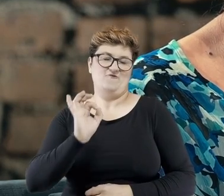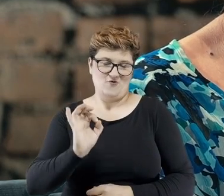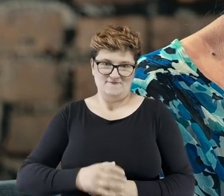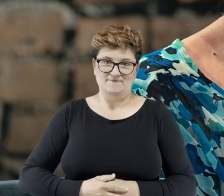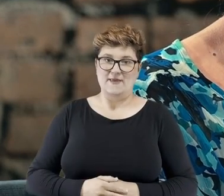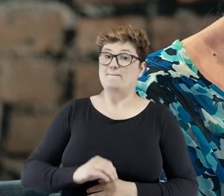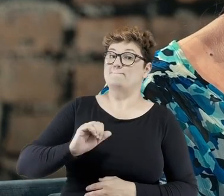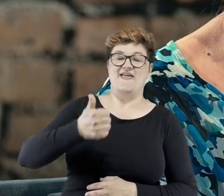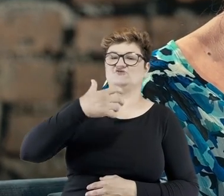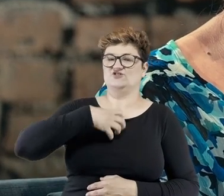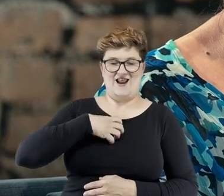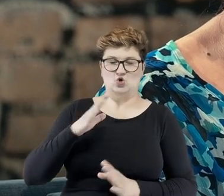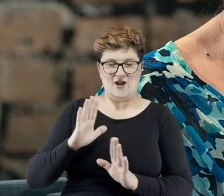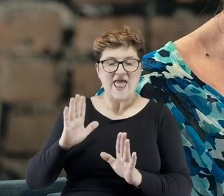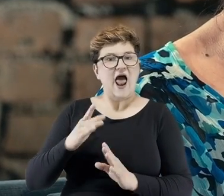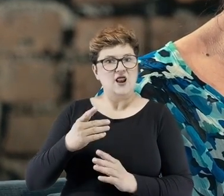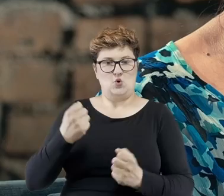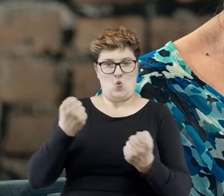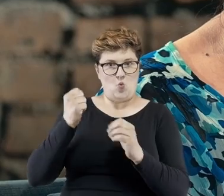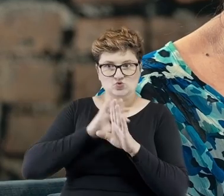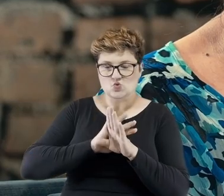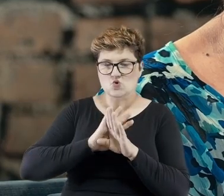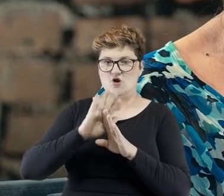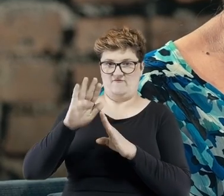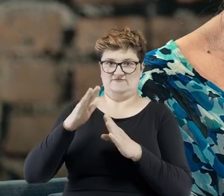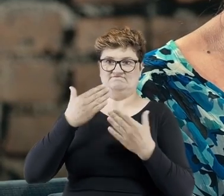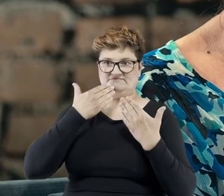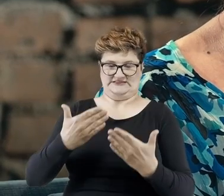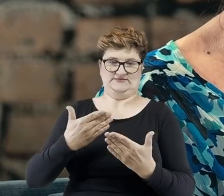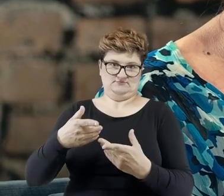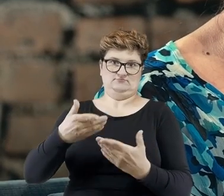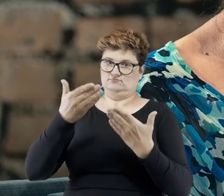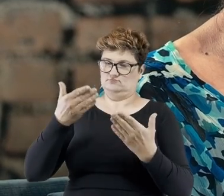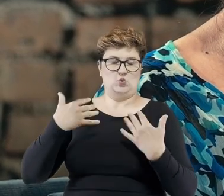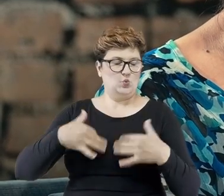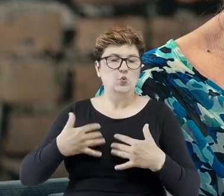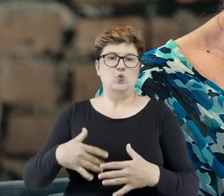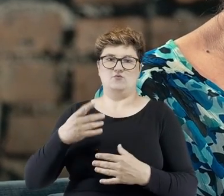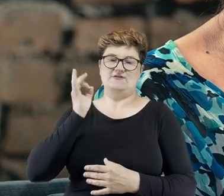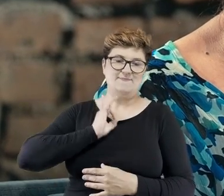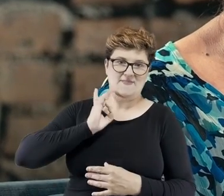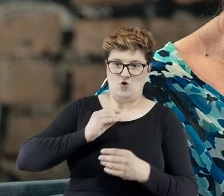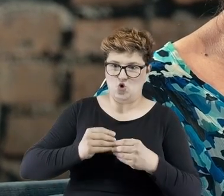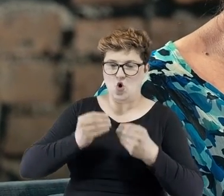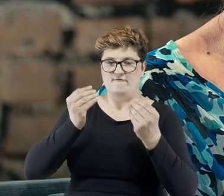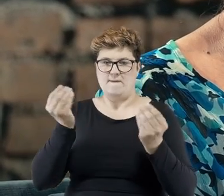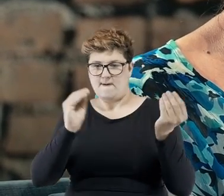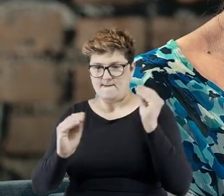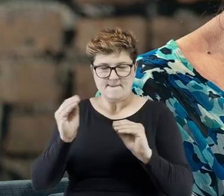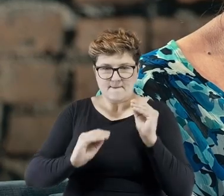czyli nie pierwszego dyrektora, ale najwybitniejszego, człowieka, który w zasadzie to gimnazjum rozwinął,